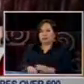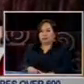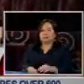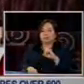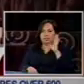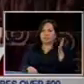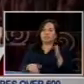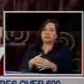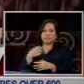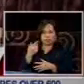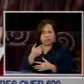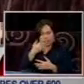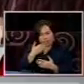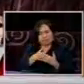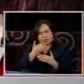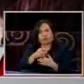I really want to ask you. No?